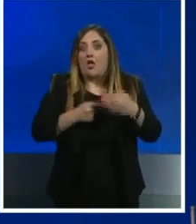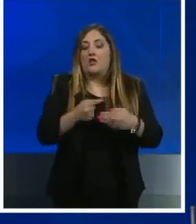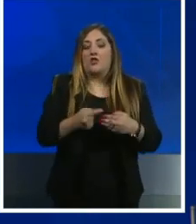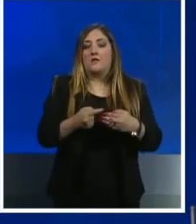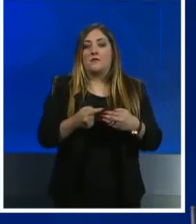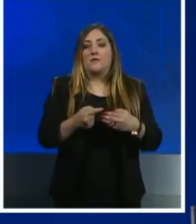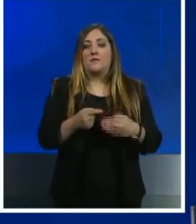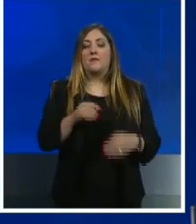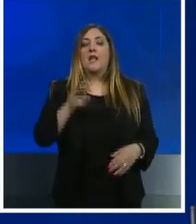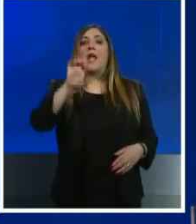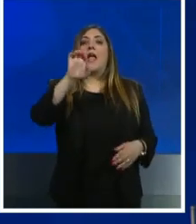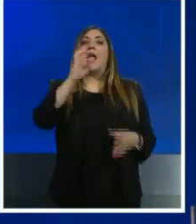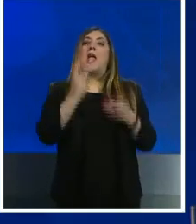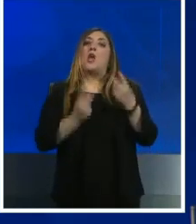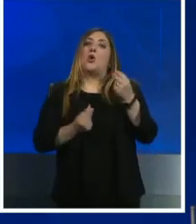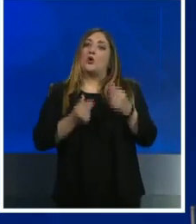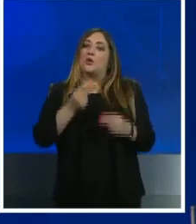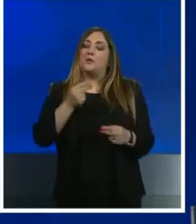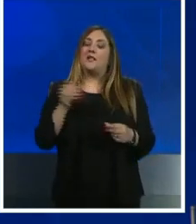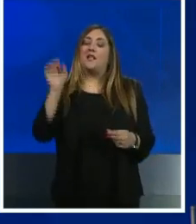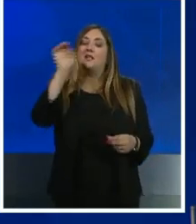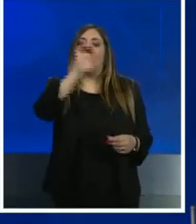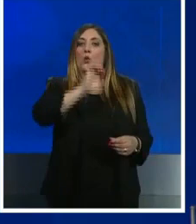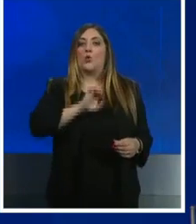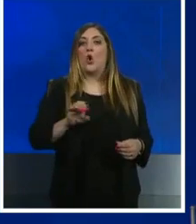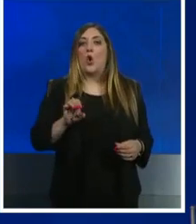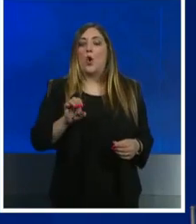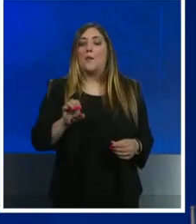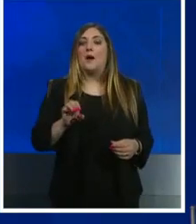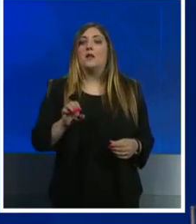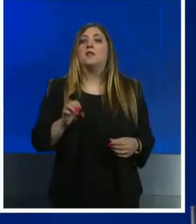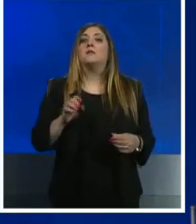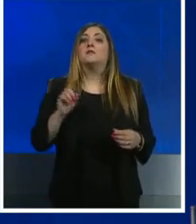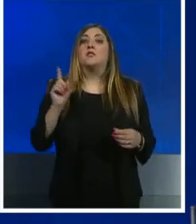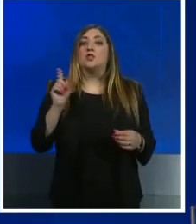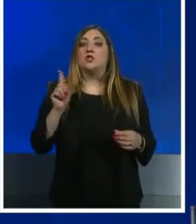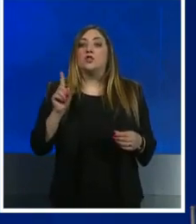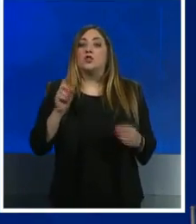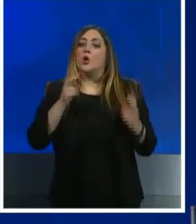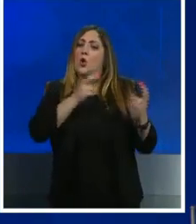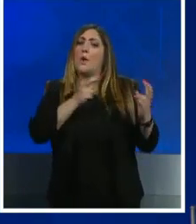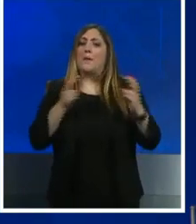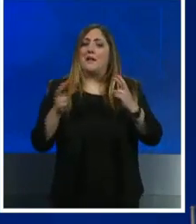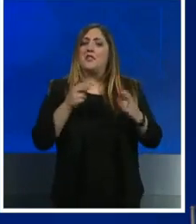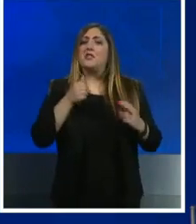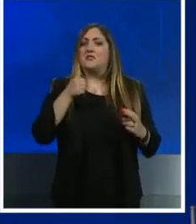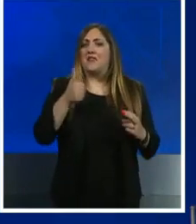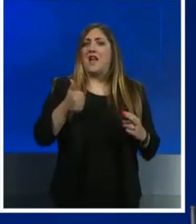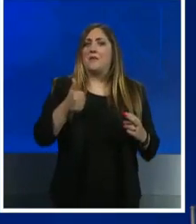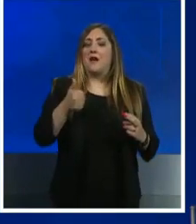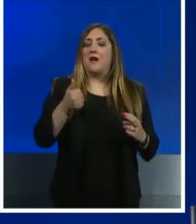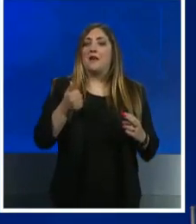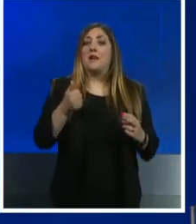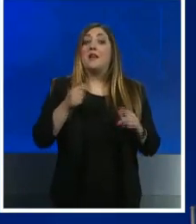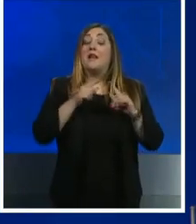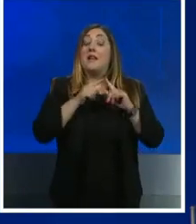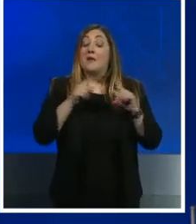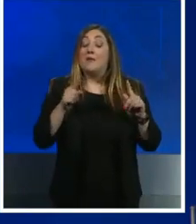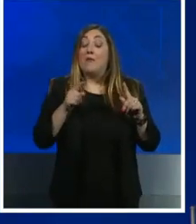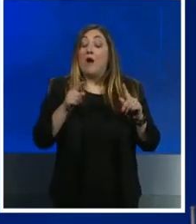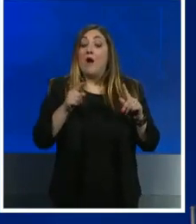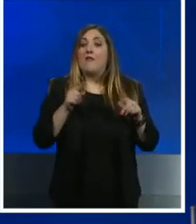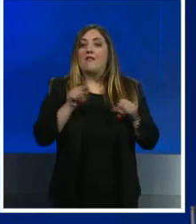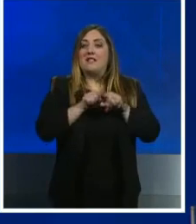L-ekonomija nnifisa tal-Ewropa titkun waħda li għalkemm inżommuha kompetittiva u etika imma importanti u